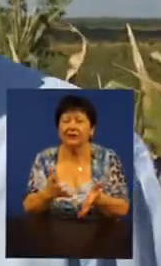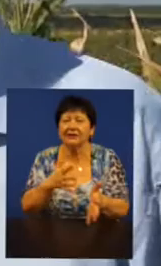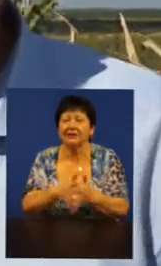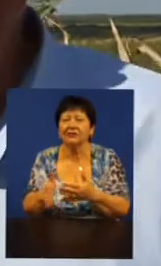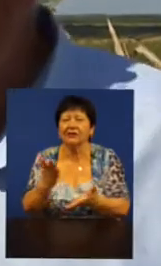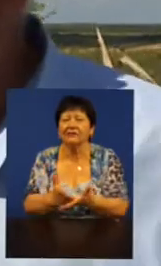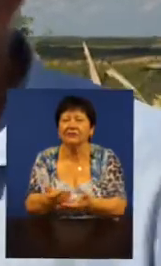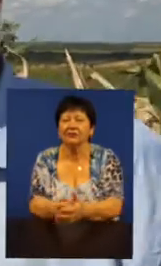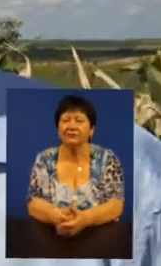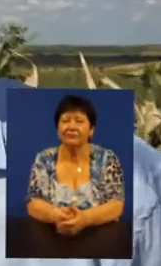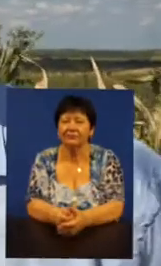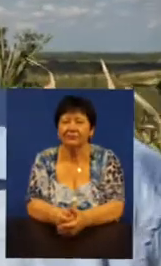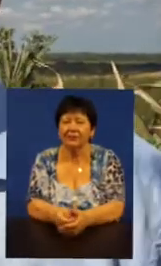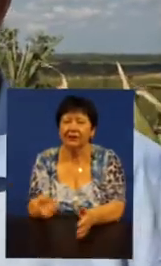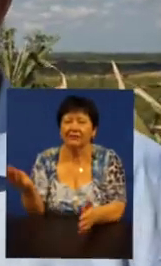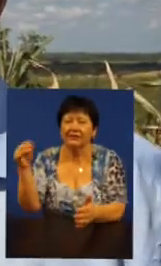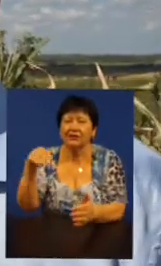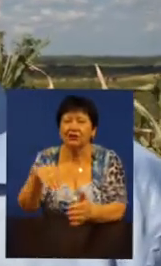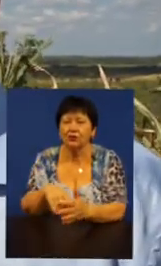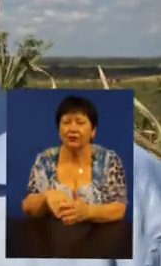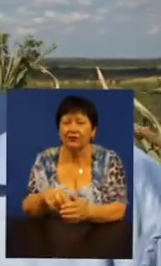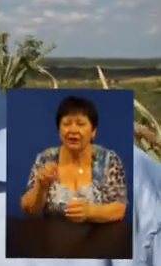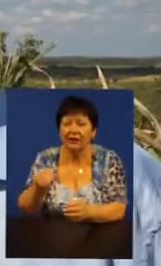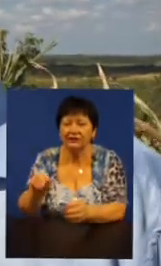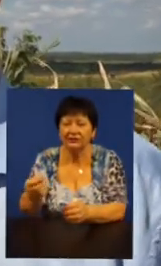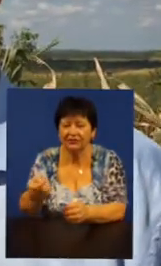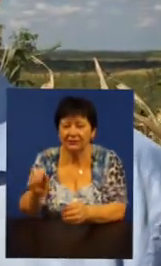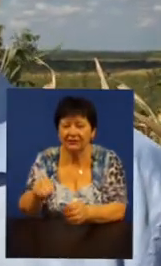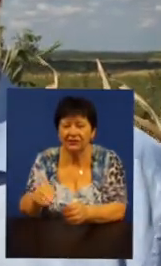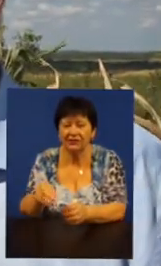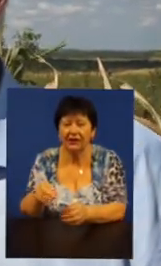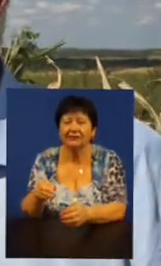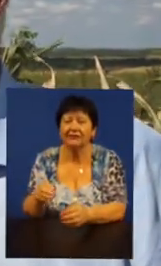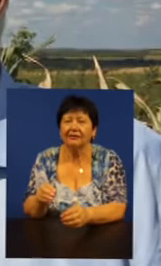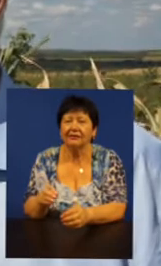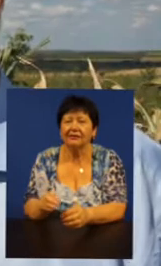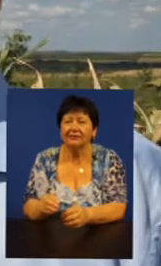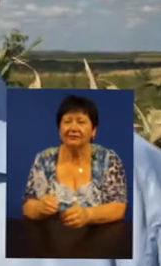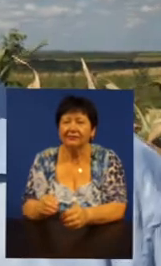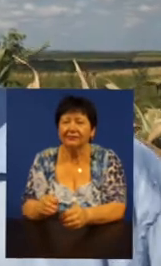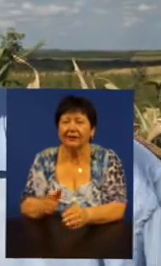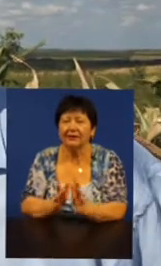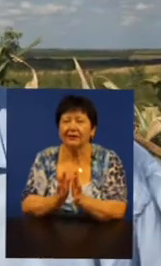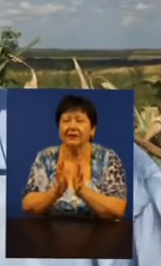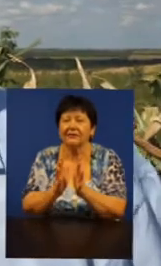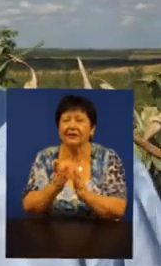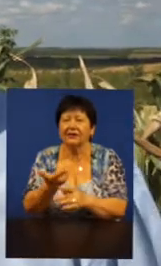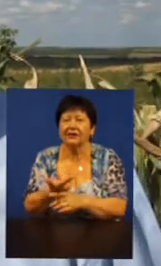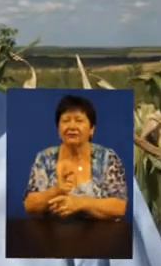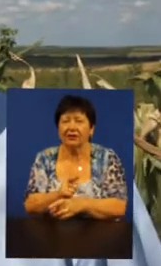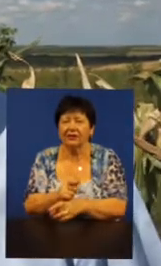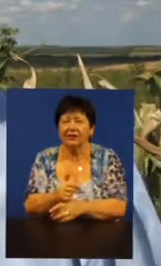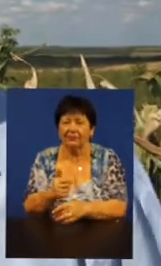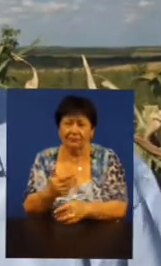scurat. Sunt produse, e semănat cu îngrășăminte, creșterea este foarte